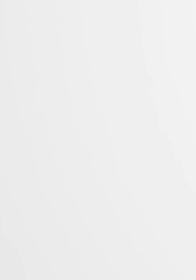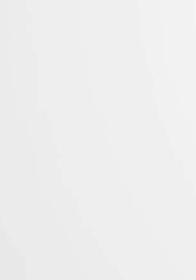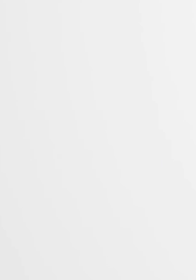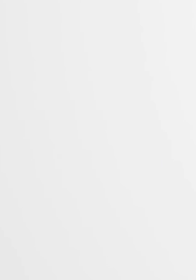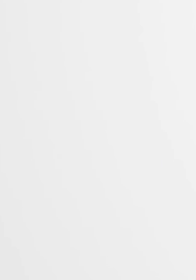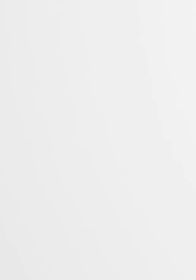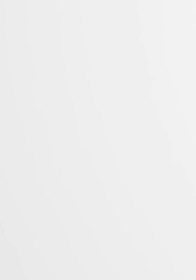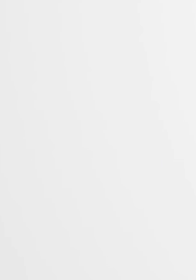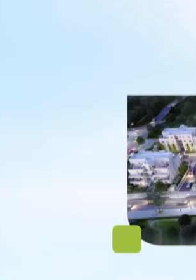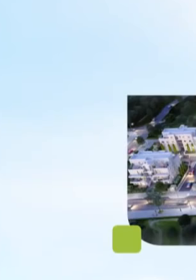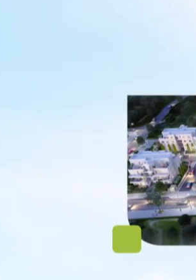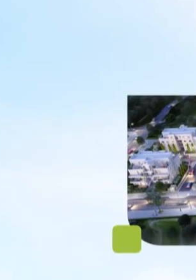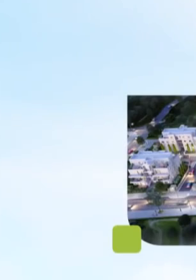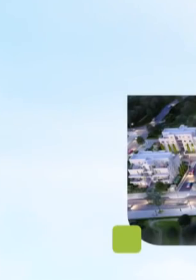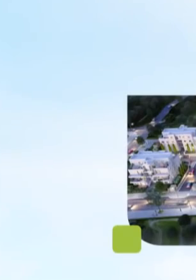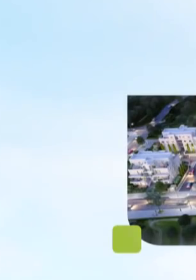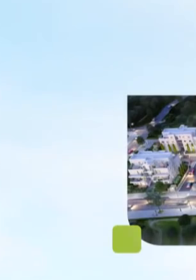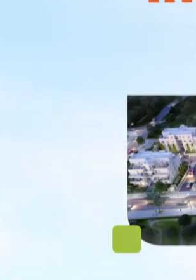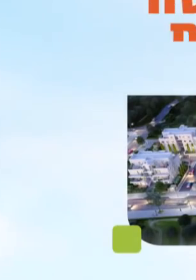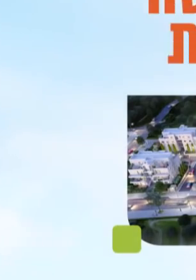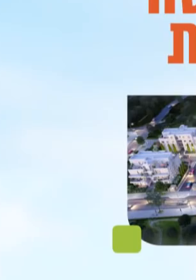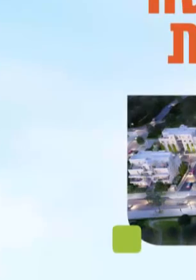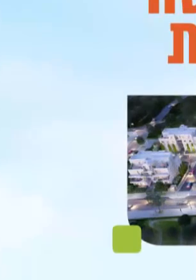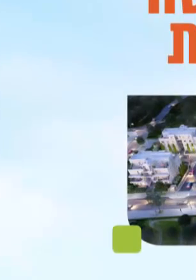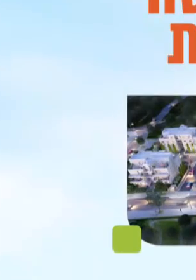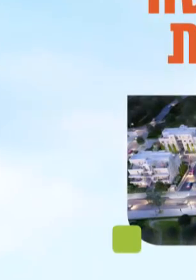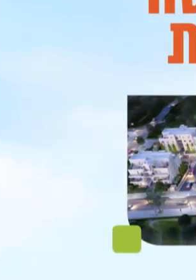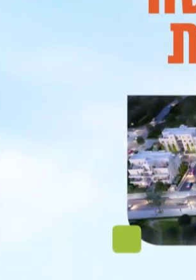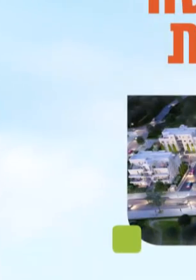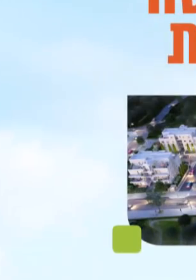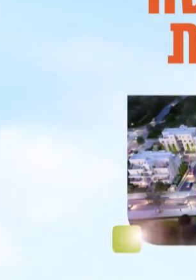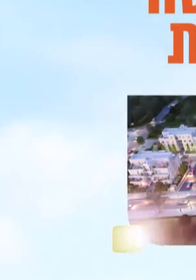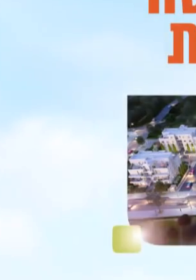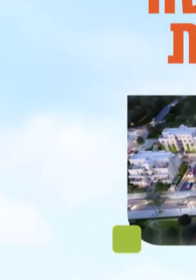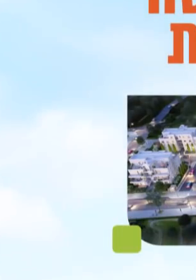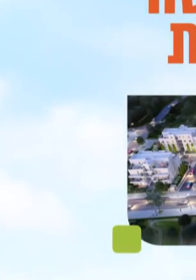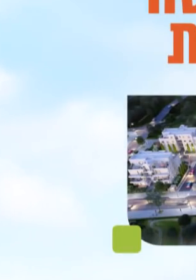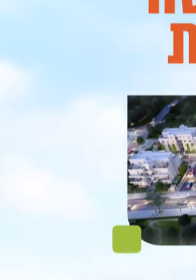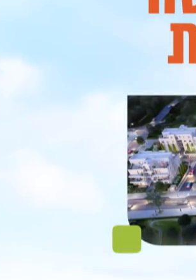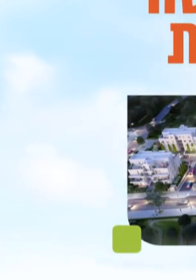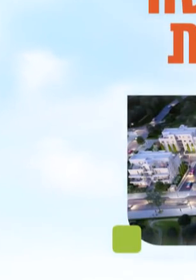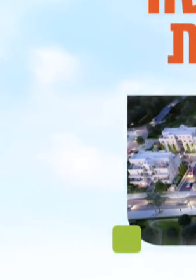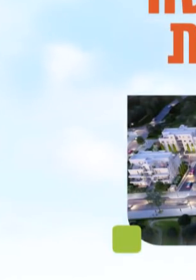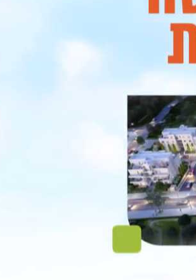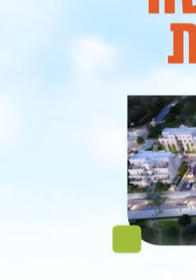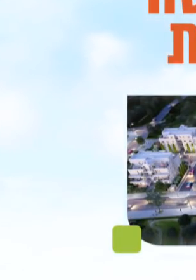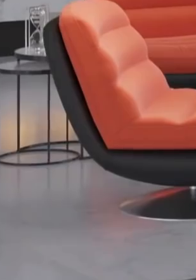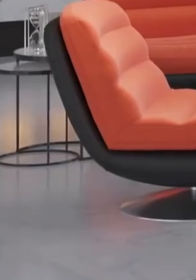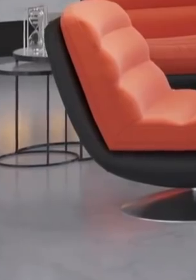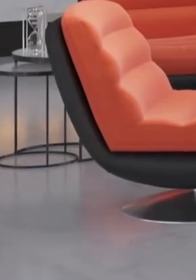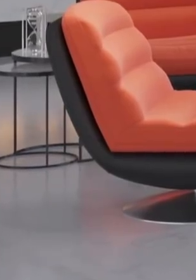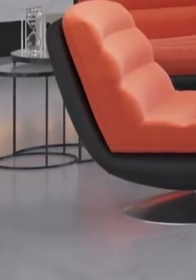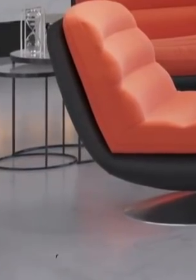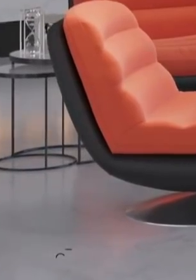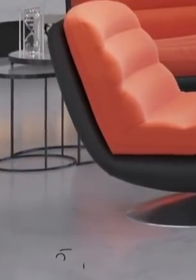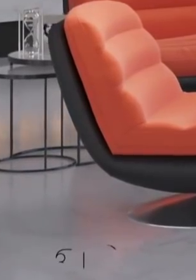התחזית בחסות חברת שתית בונה לכם בית ישראלי אמיתי וממשיכה בתנופת בנייה ציונית ברחבי הארץ.